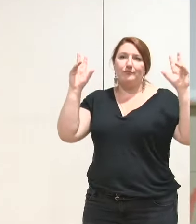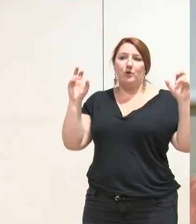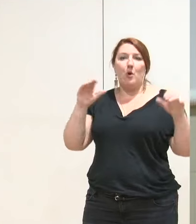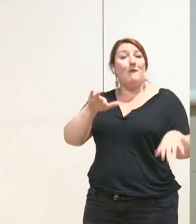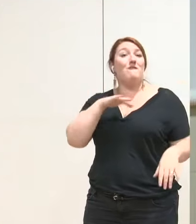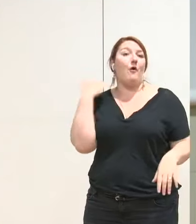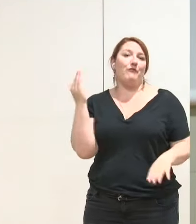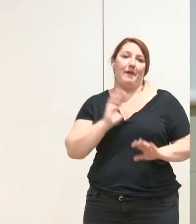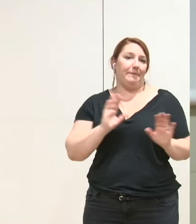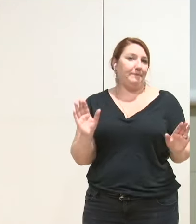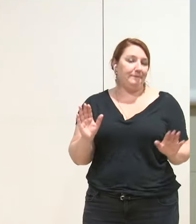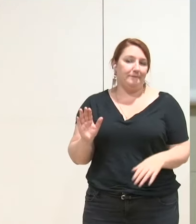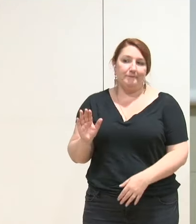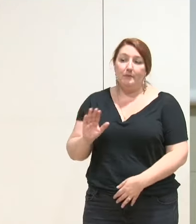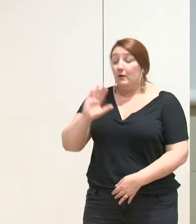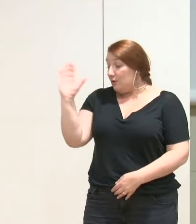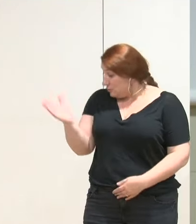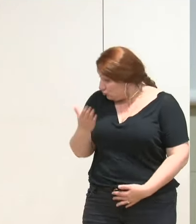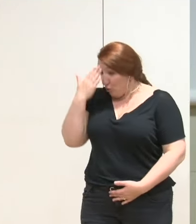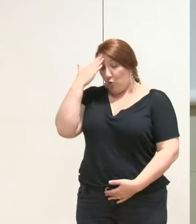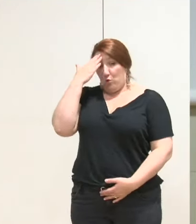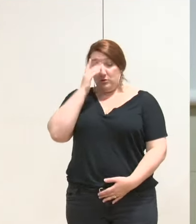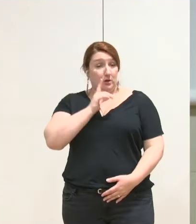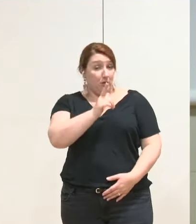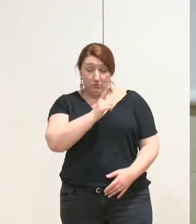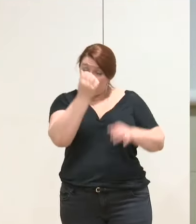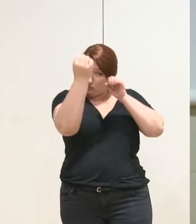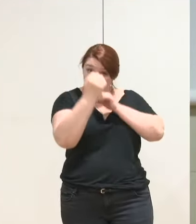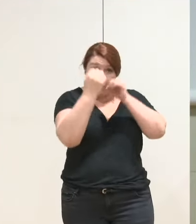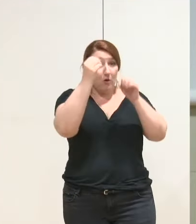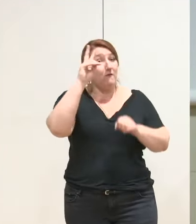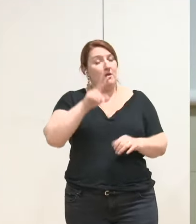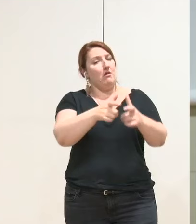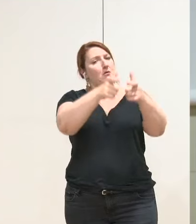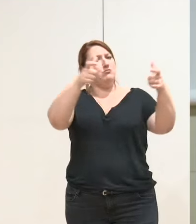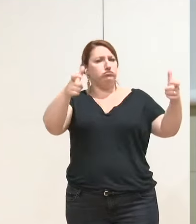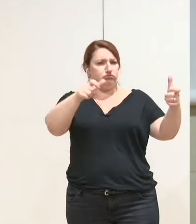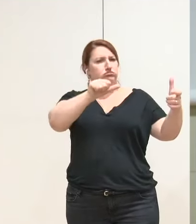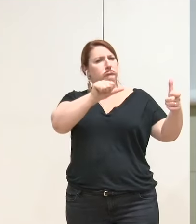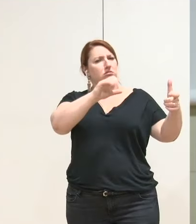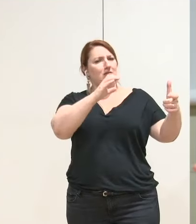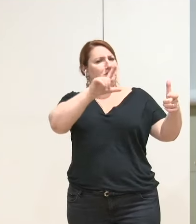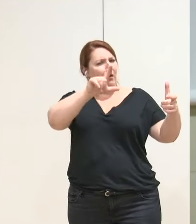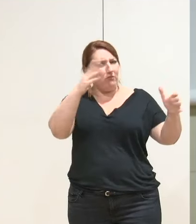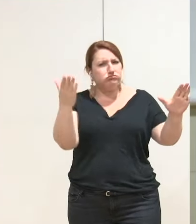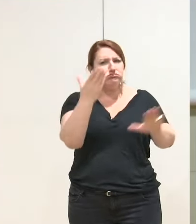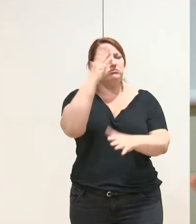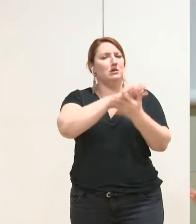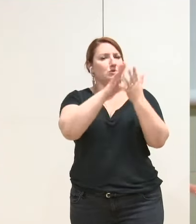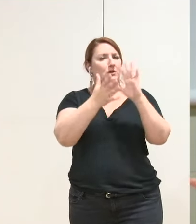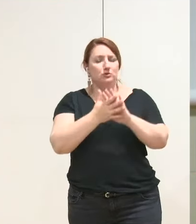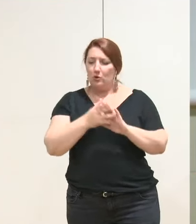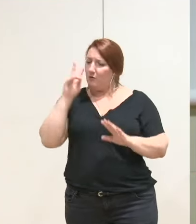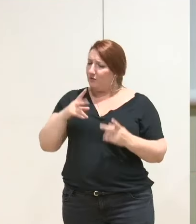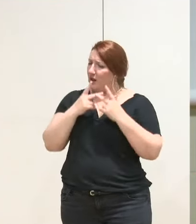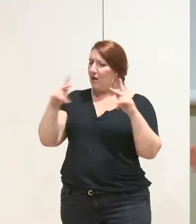forfait et je reconnais tout à fait avec vous que c'est une grande association sur laquelle la ville comme institution a toujours